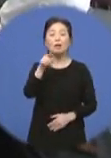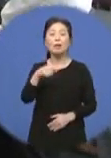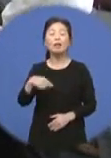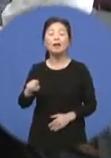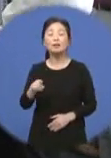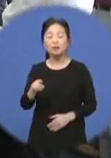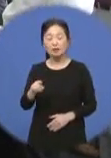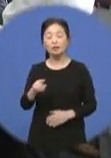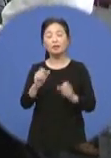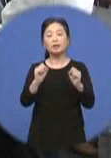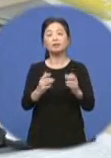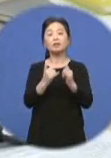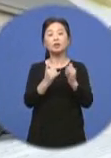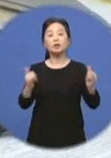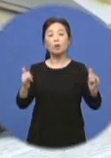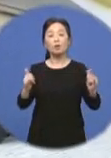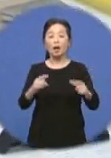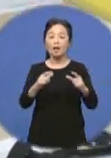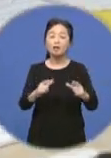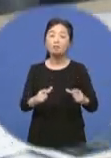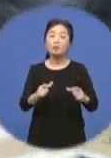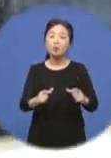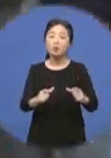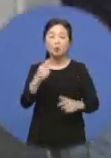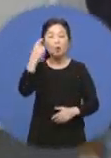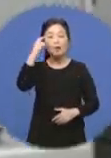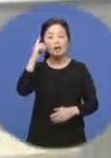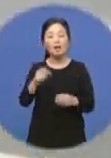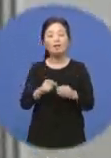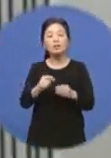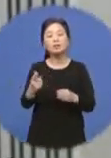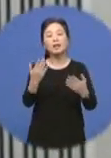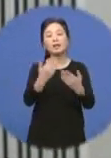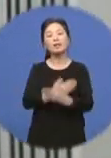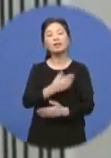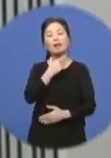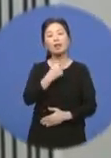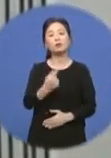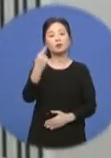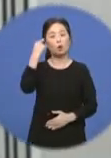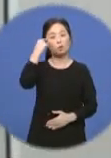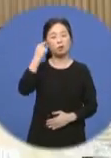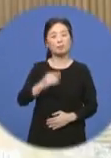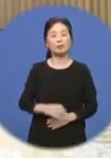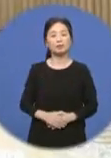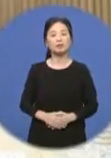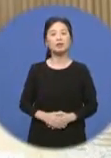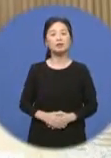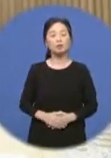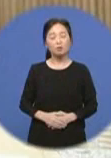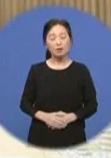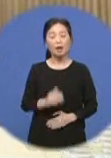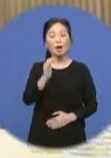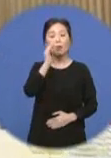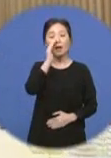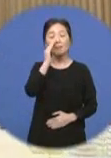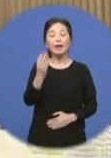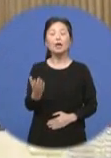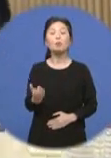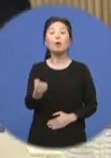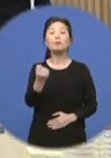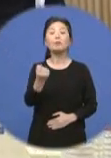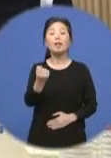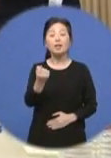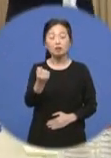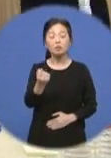みんなで、地元のことを考えるきっかけになればと思っているところです。これによってですね和歌山県が持つ具体的な地域